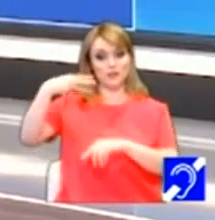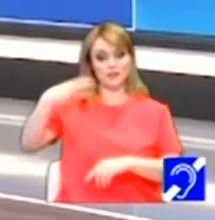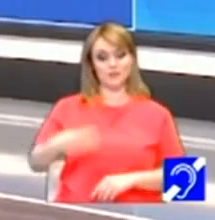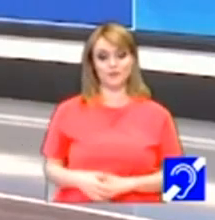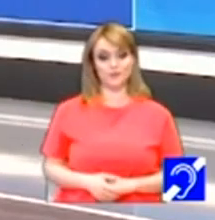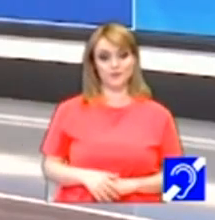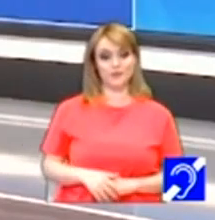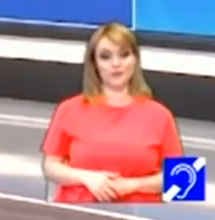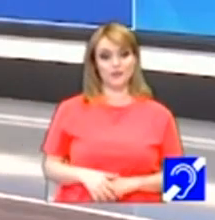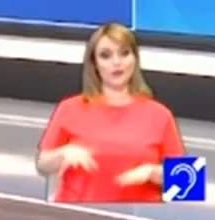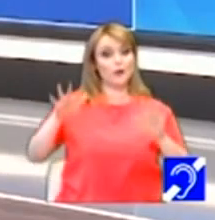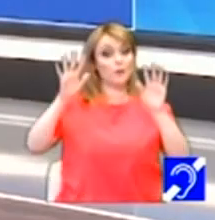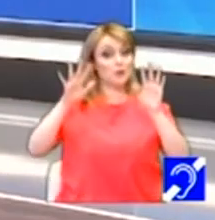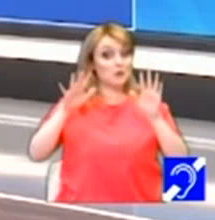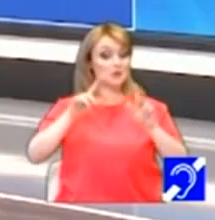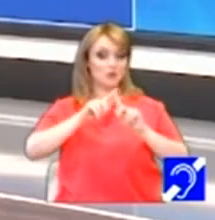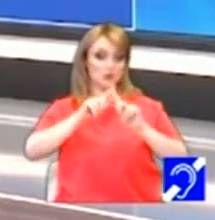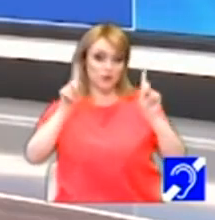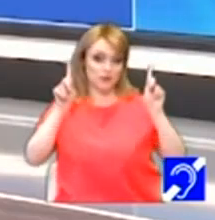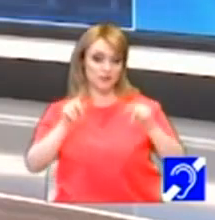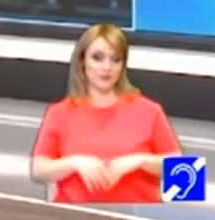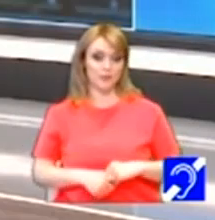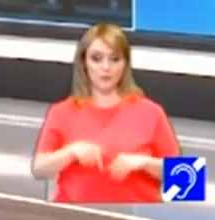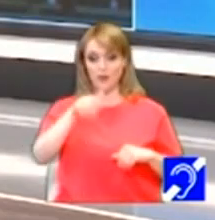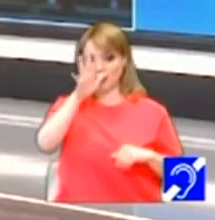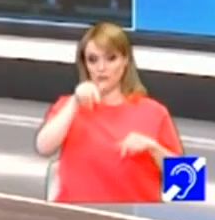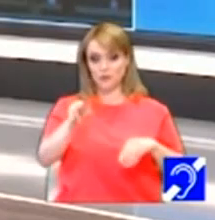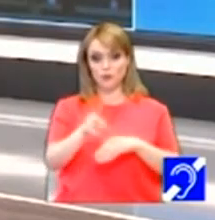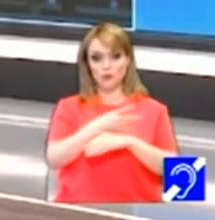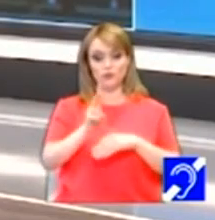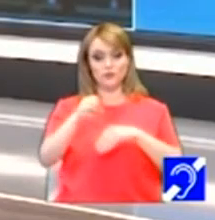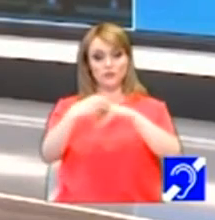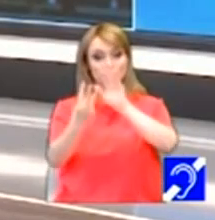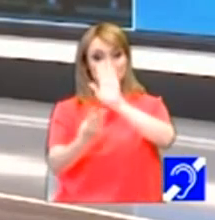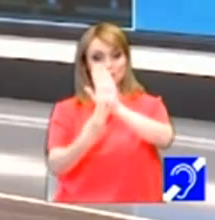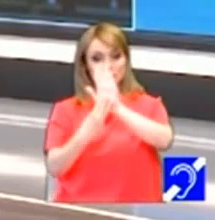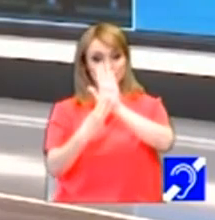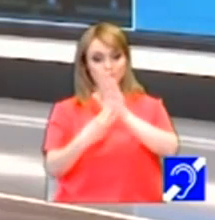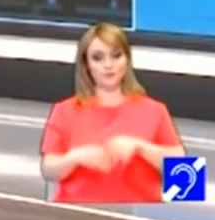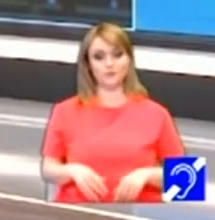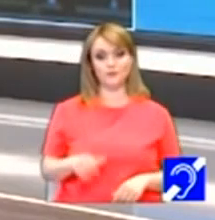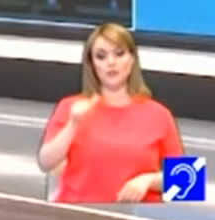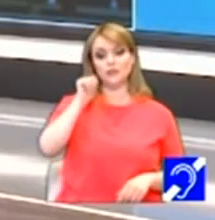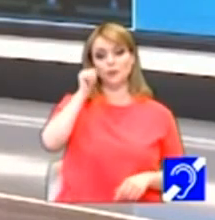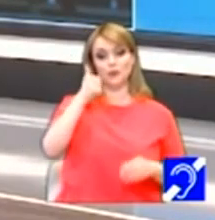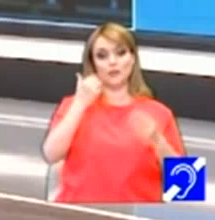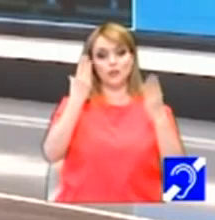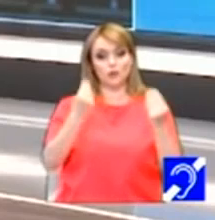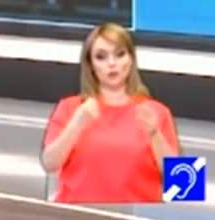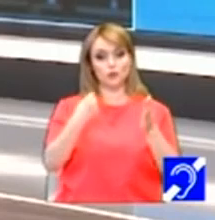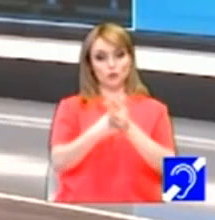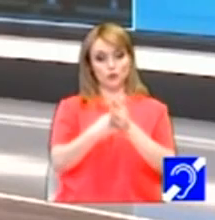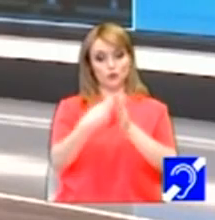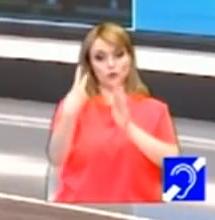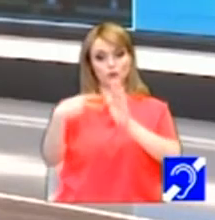Celsius. Precipitații nu se prevăd. La Chișinău, în această noapte, vor fi în jur de 18 grade, iar maxima zilei de mâine